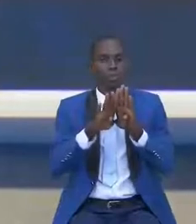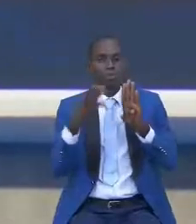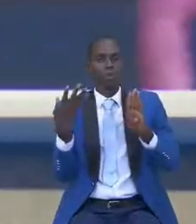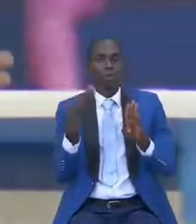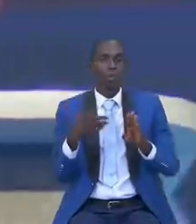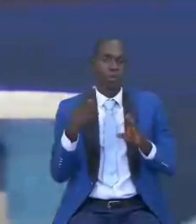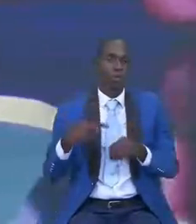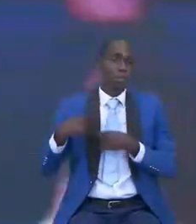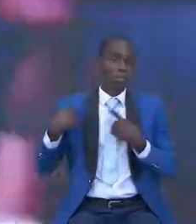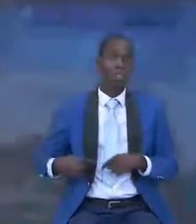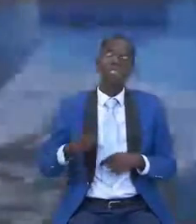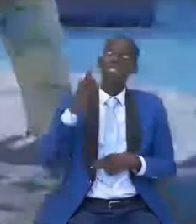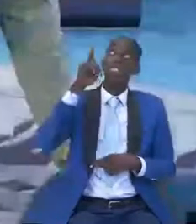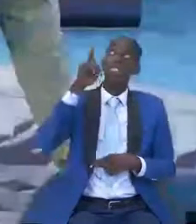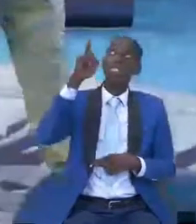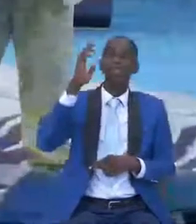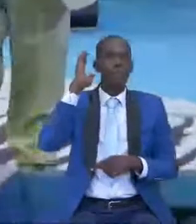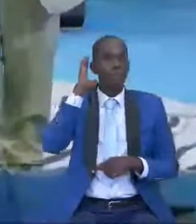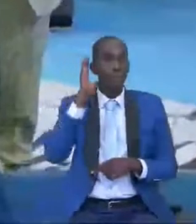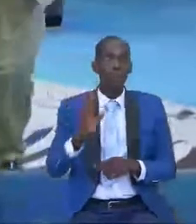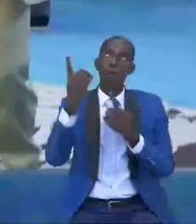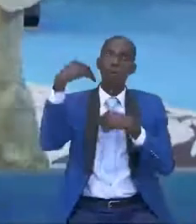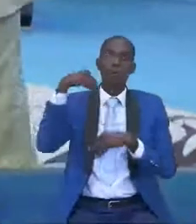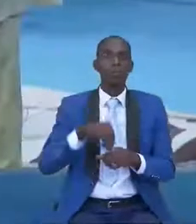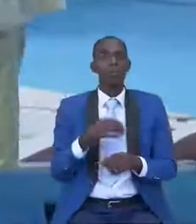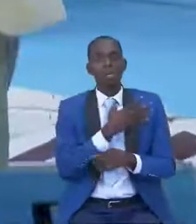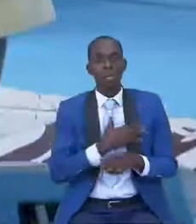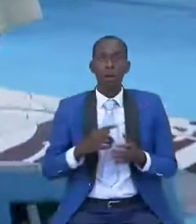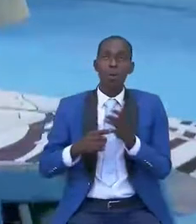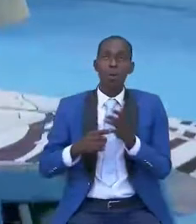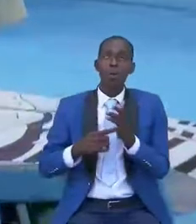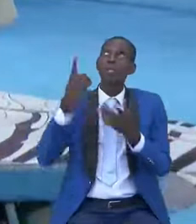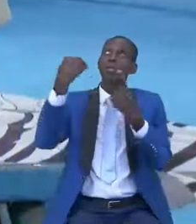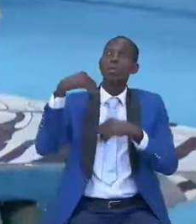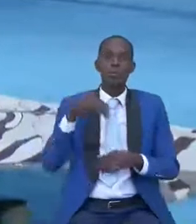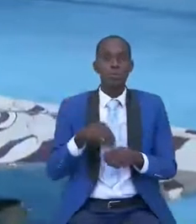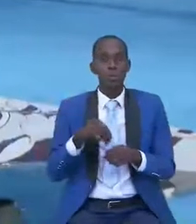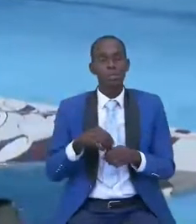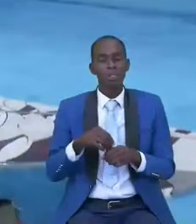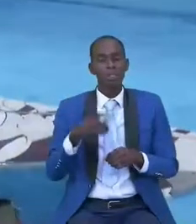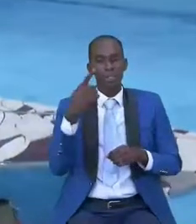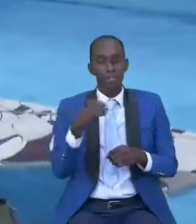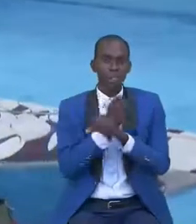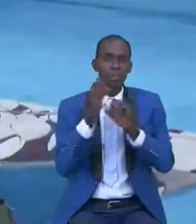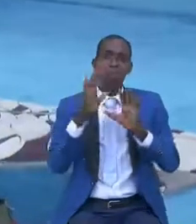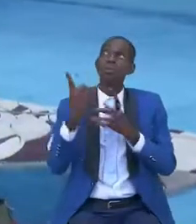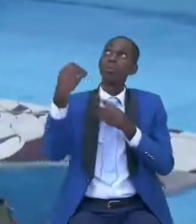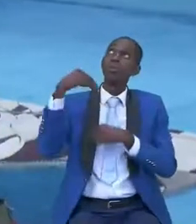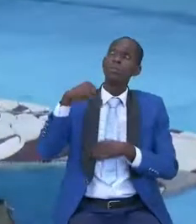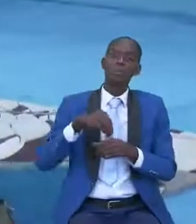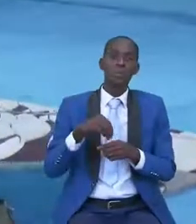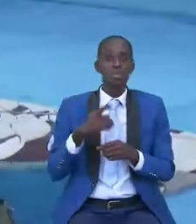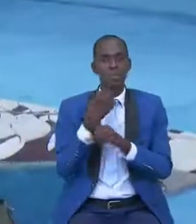et ouvre la porte de son cœur, il entrera. Et une fois qu'il